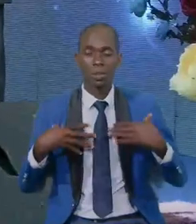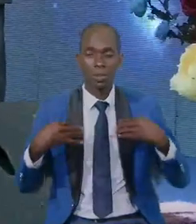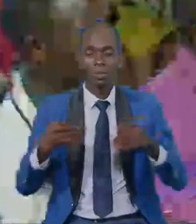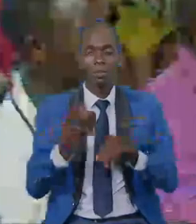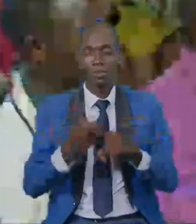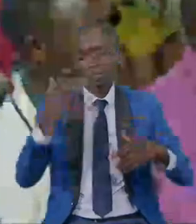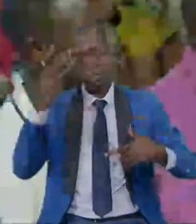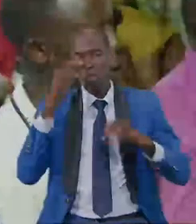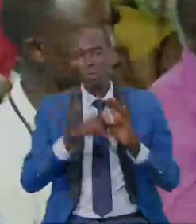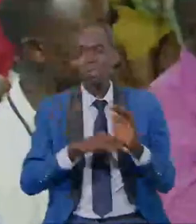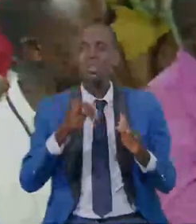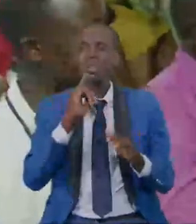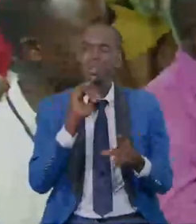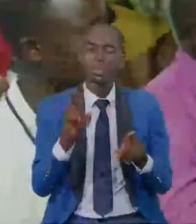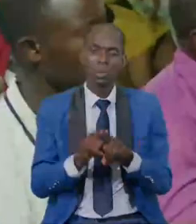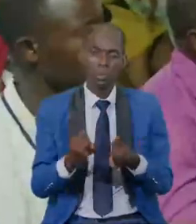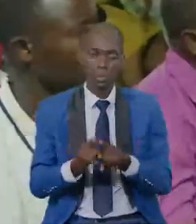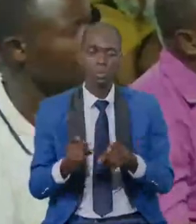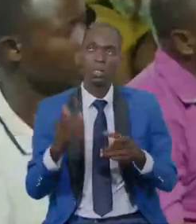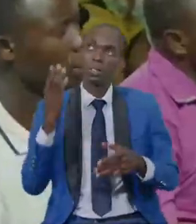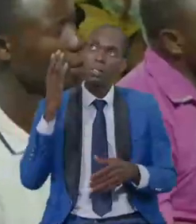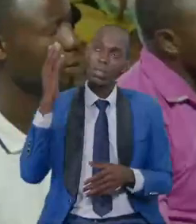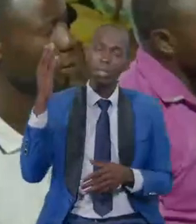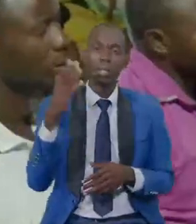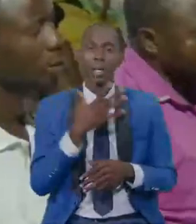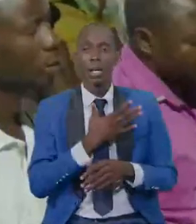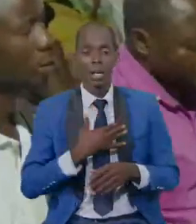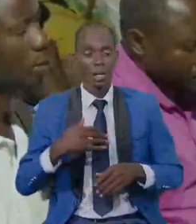la guérison des maladies est disponible,